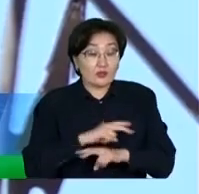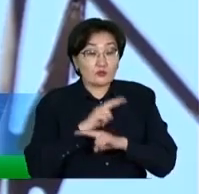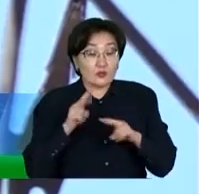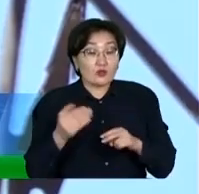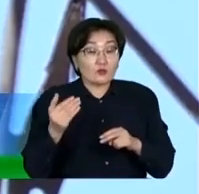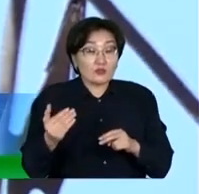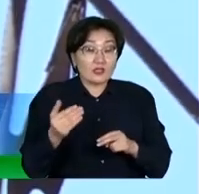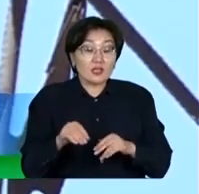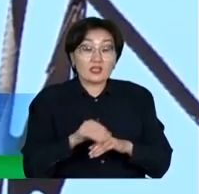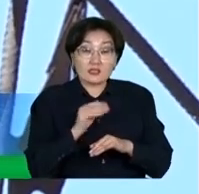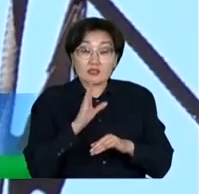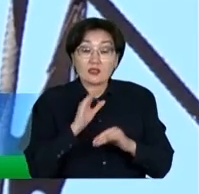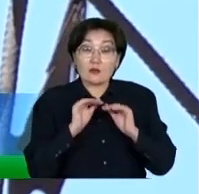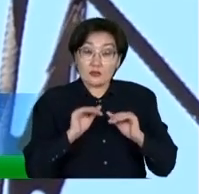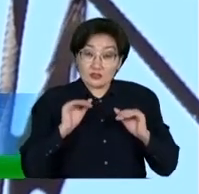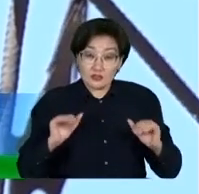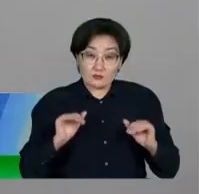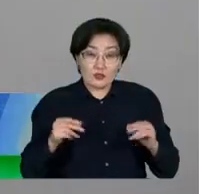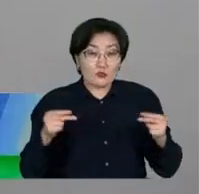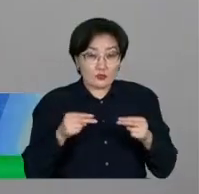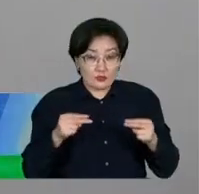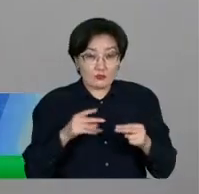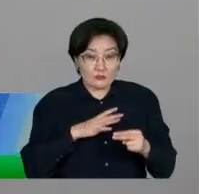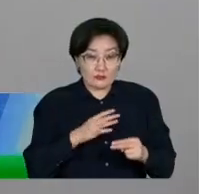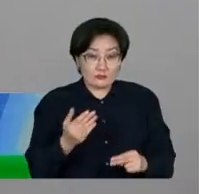тіпті оның әйелі мен балалары да куә болыпты.